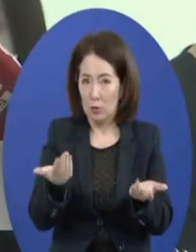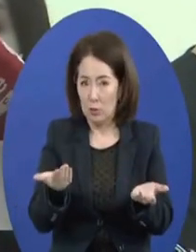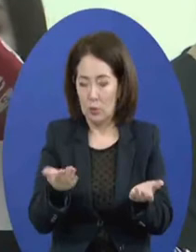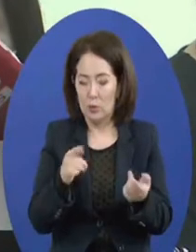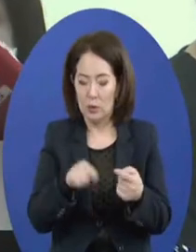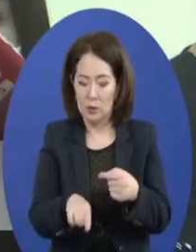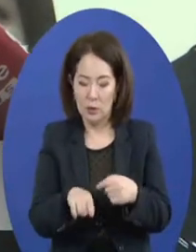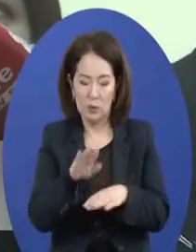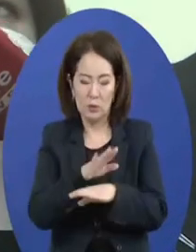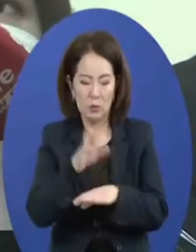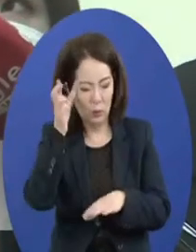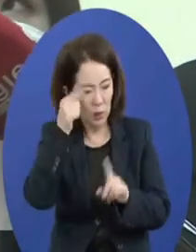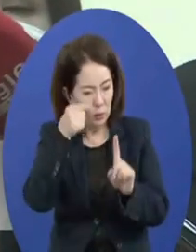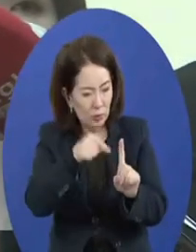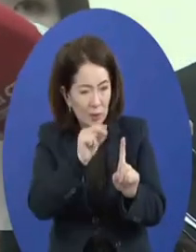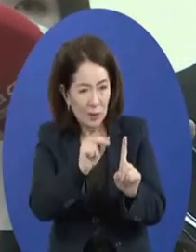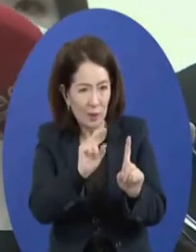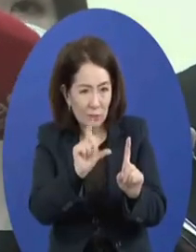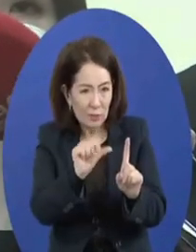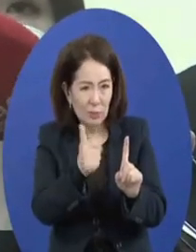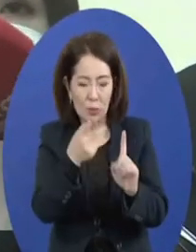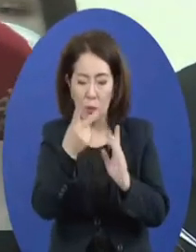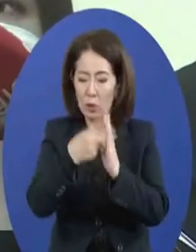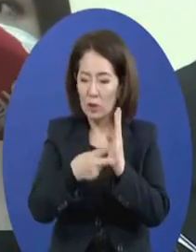учраас нөгөө бид нар боловсролынхаа чанарыг